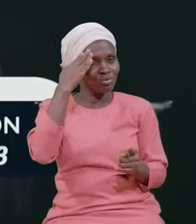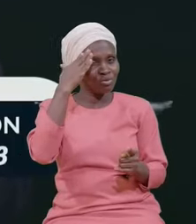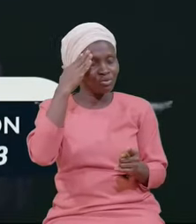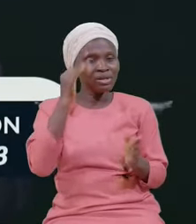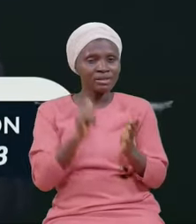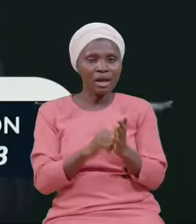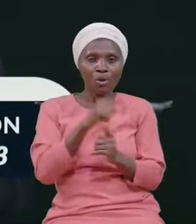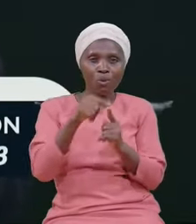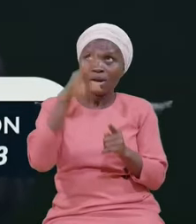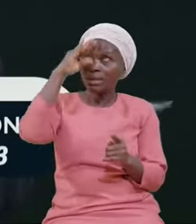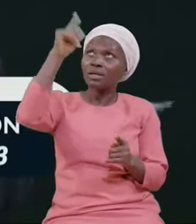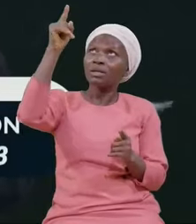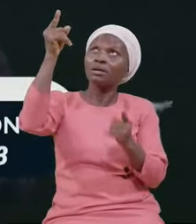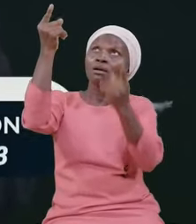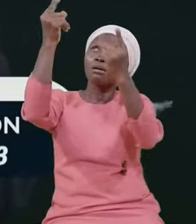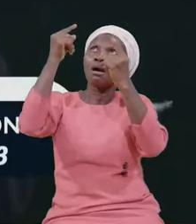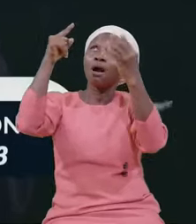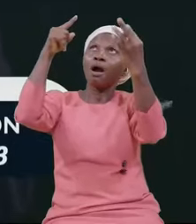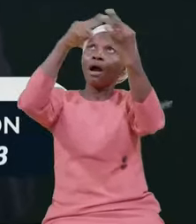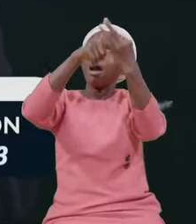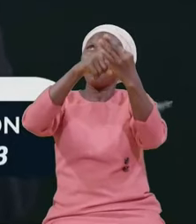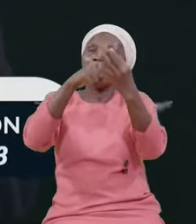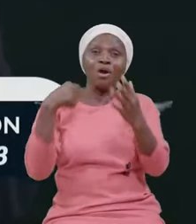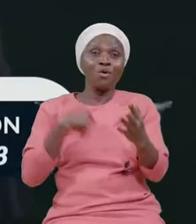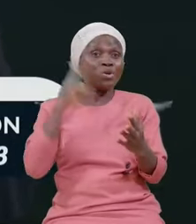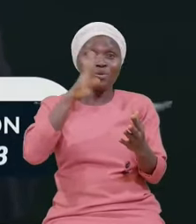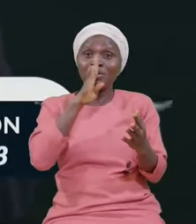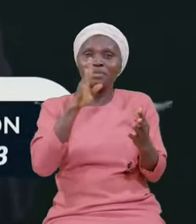nous serons semblables à lui.